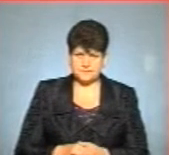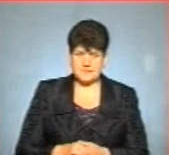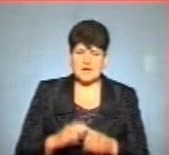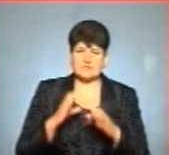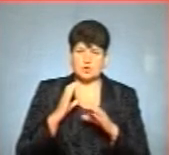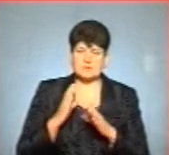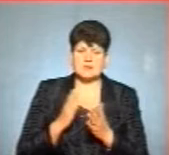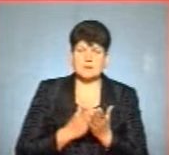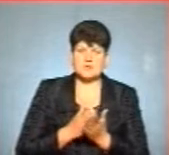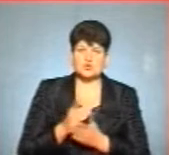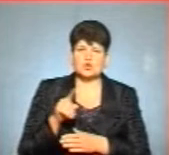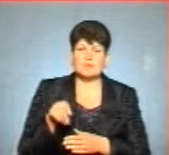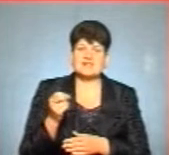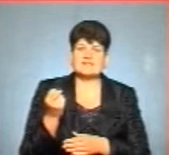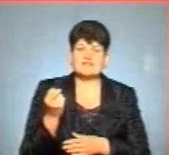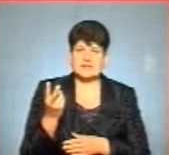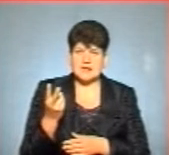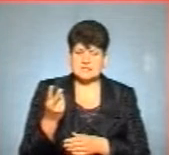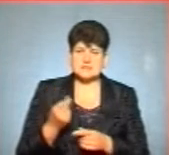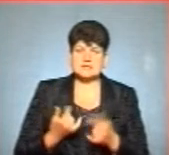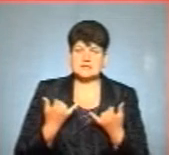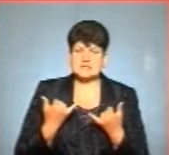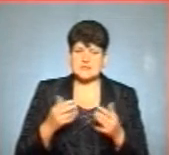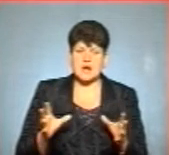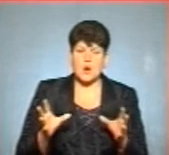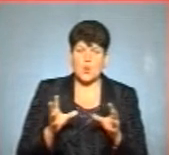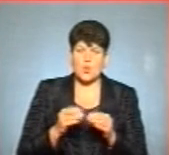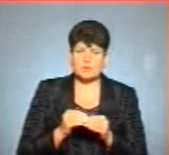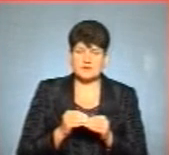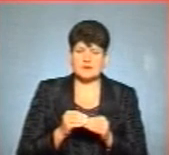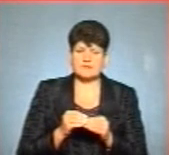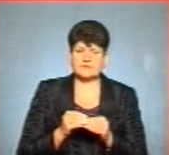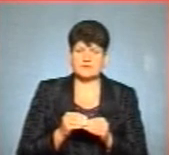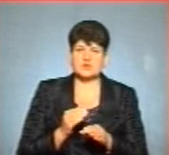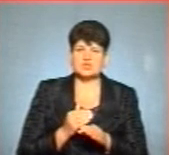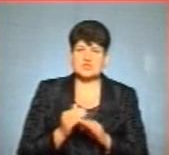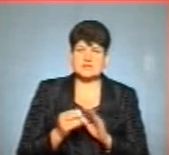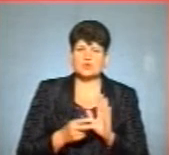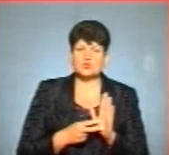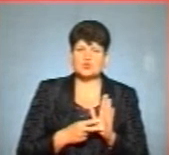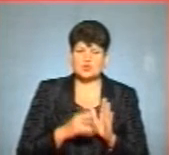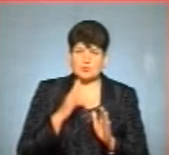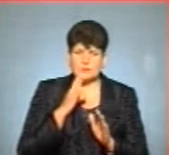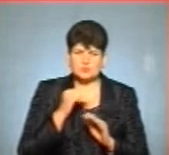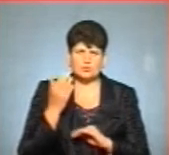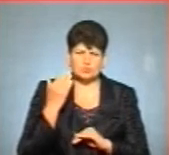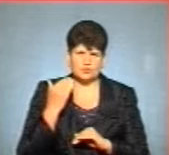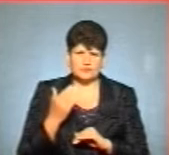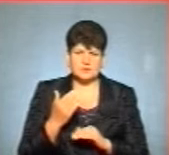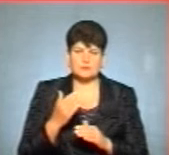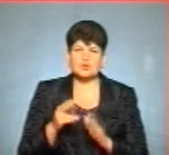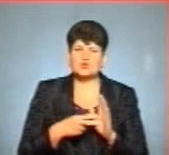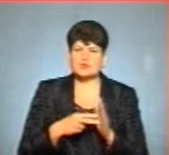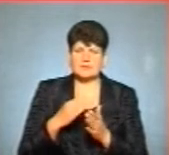Автобусний маршрут номер 12 зараз об'єднав в собі частину ще й 7-го маршруту, бувшого. Він